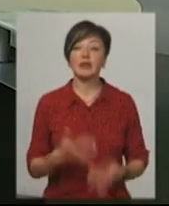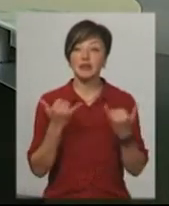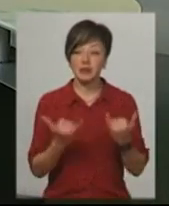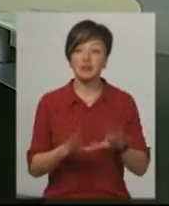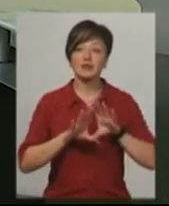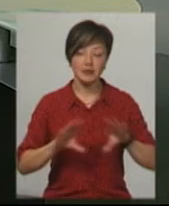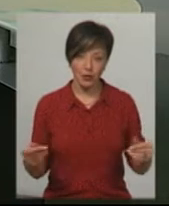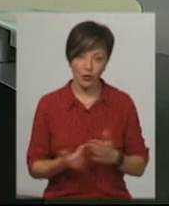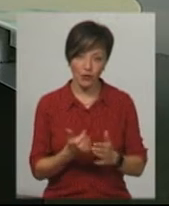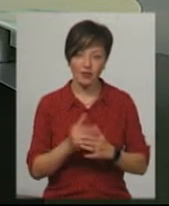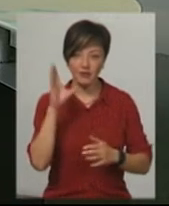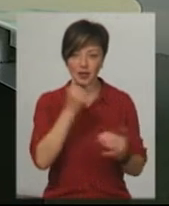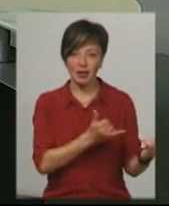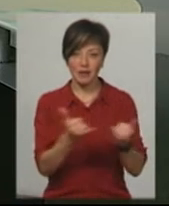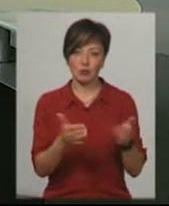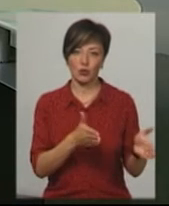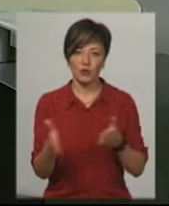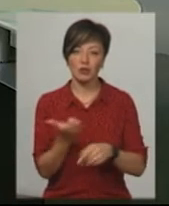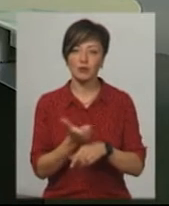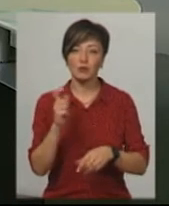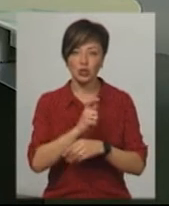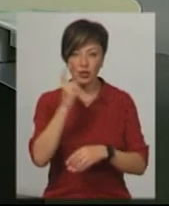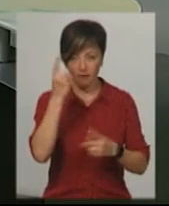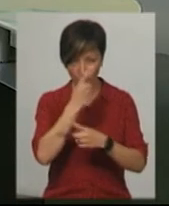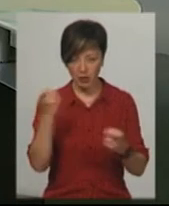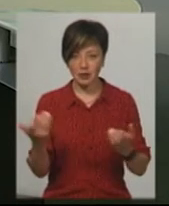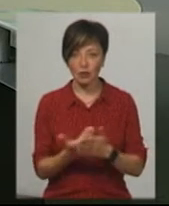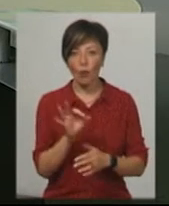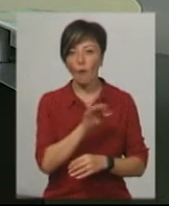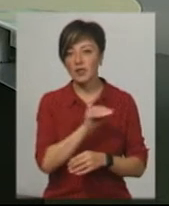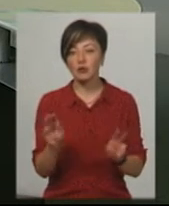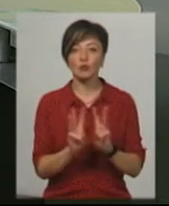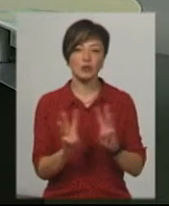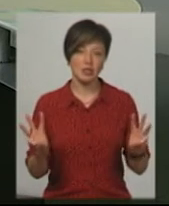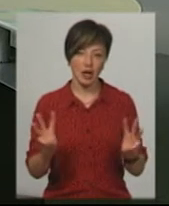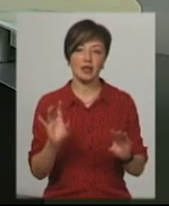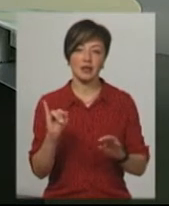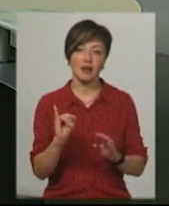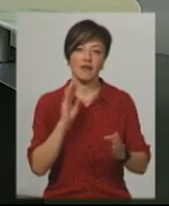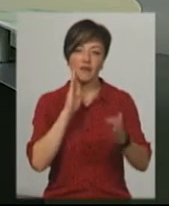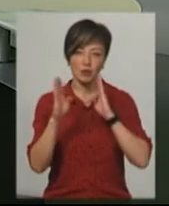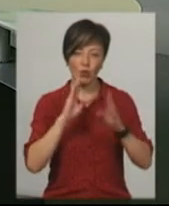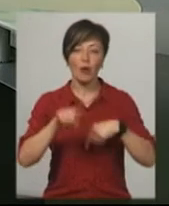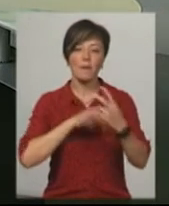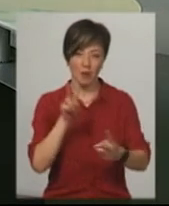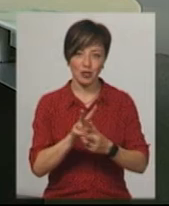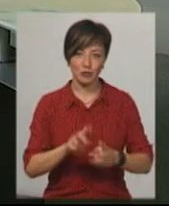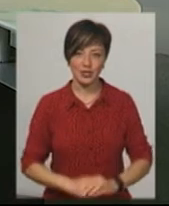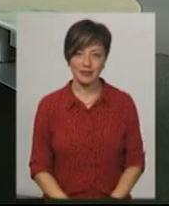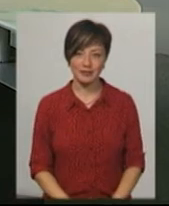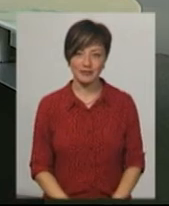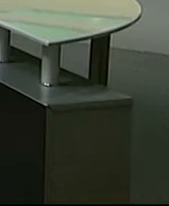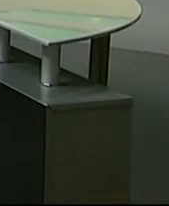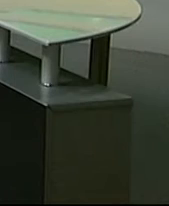Наразі це всі новини, які ми встигли для вас підготувати. Більше інформації знаходьте на нашому офіційному сайті та на сторінці у Facebook. Побачимось!